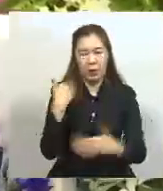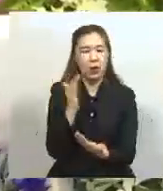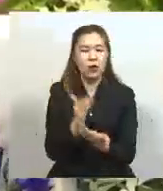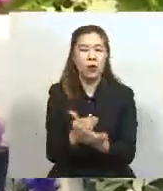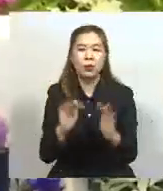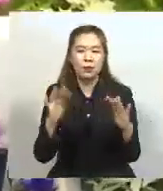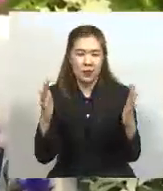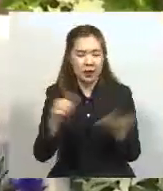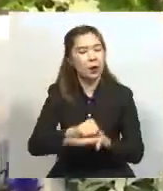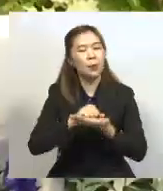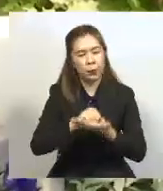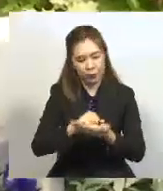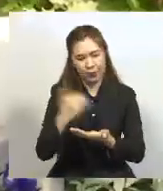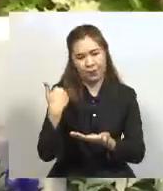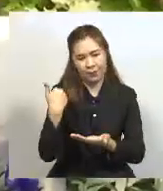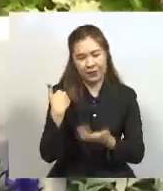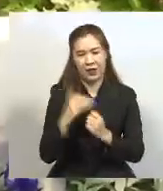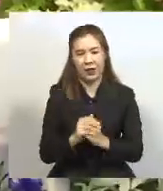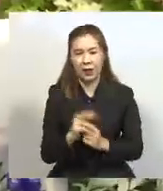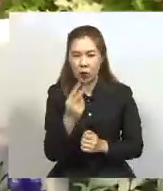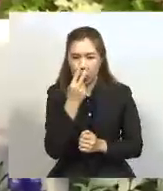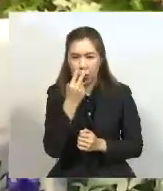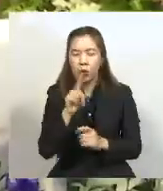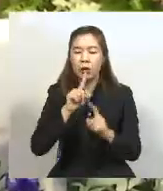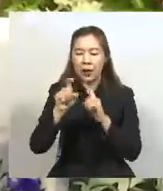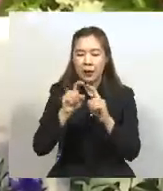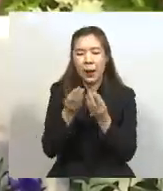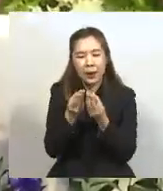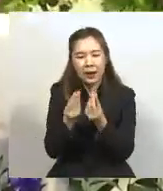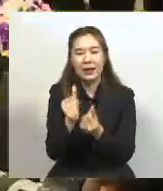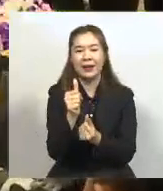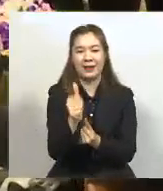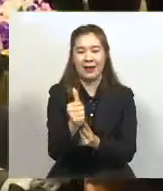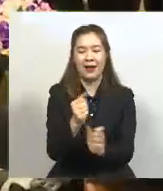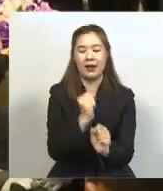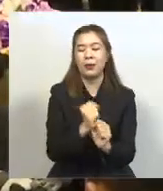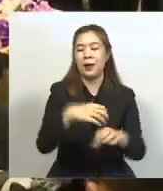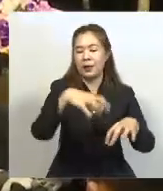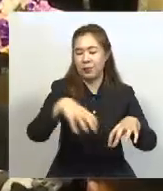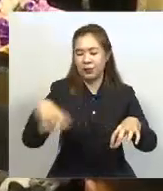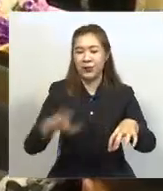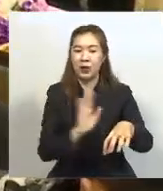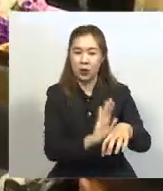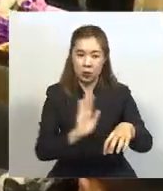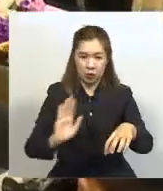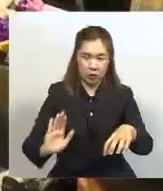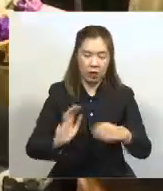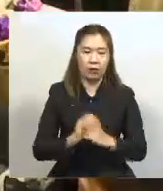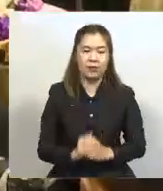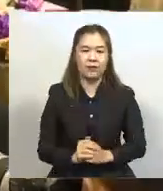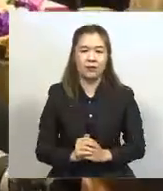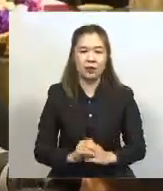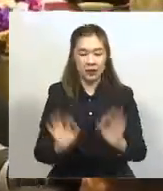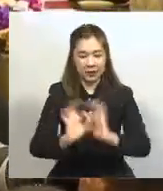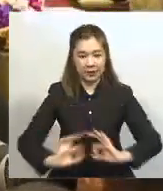ได้หยุดการให้บริการก็คุณผู้ชมสามารถติดตามหรือว่าสอบถามรายละเอียดได้ของแต่ละหน่วยงานนั้นๆส่วนประเด็นเรื่องของ